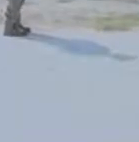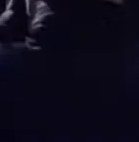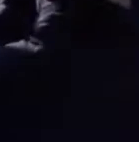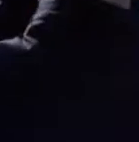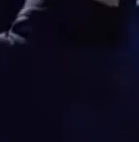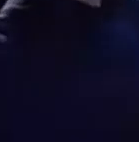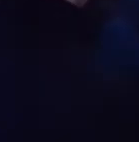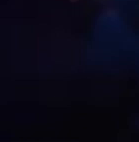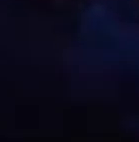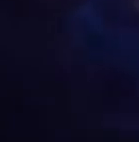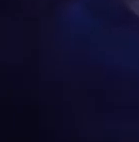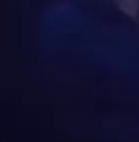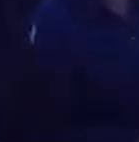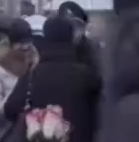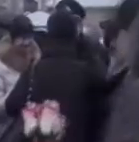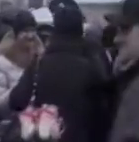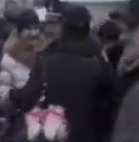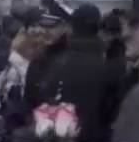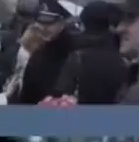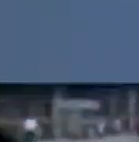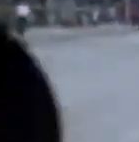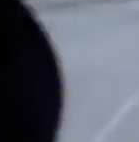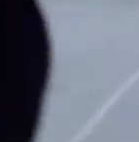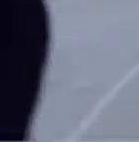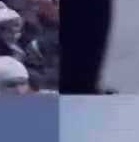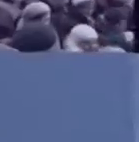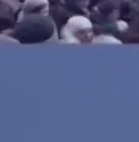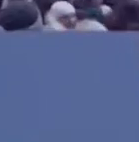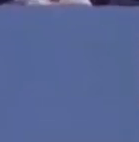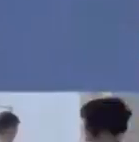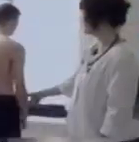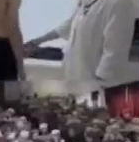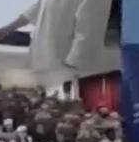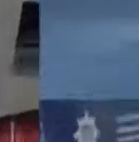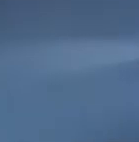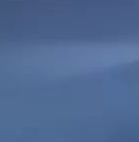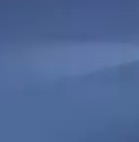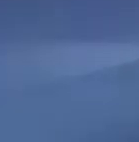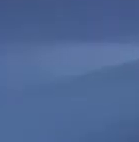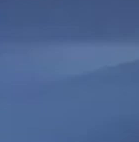We'll be right back.